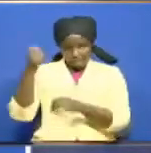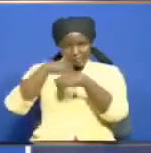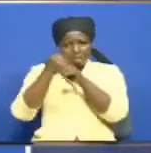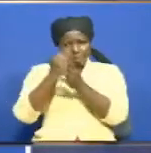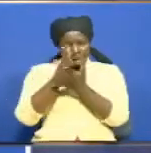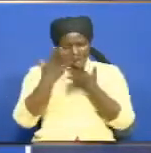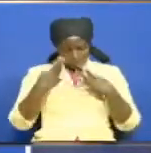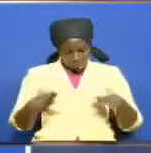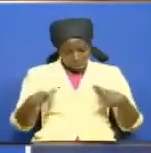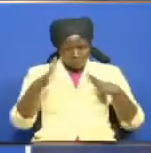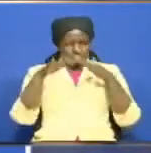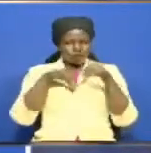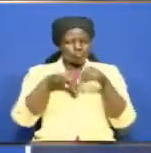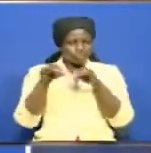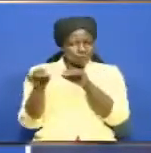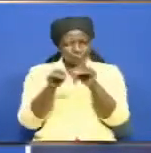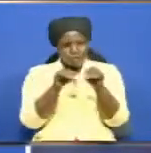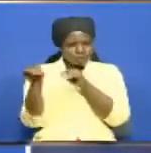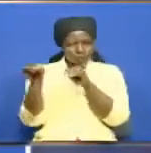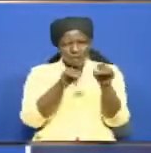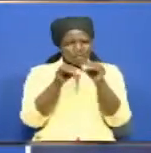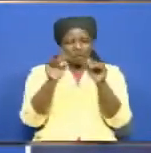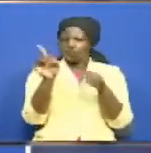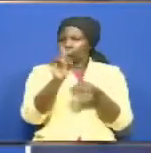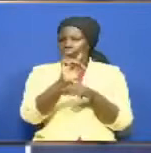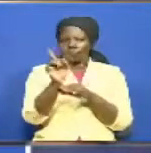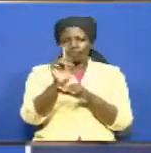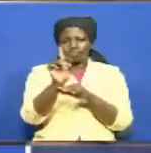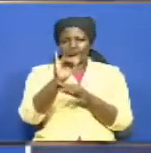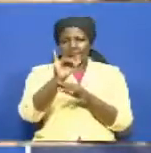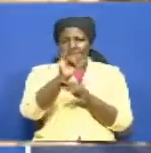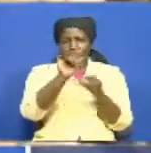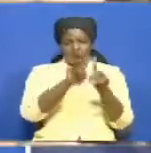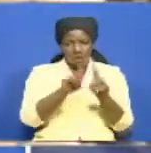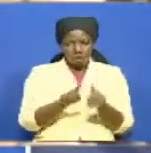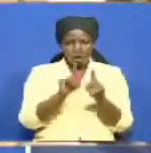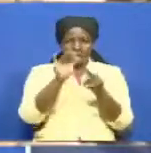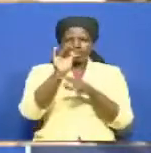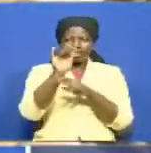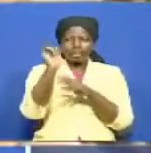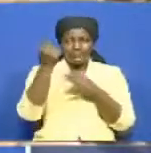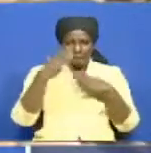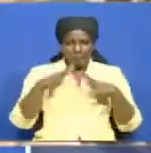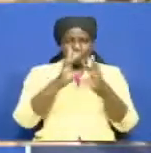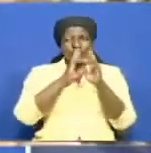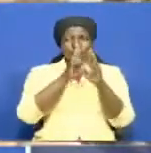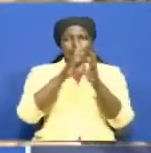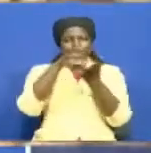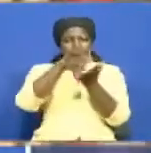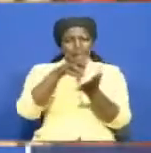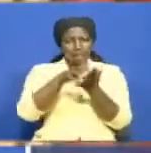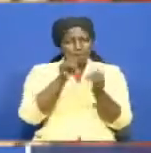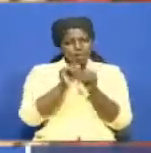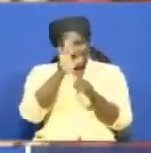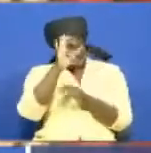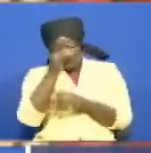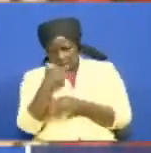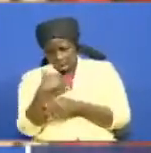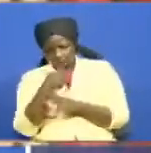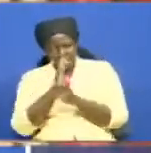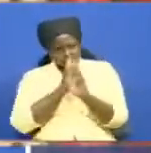into and out of the zoned area. Inspekta Jenerali pia amewataka Wakenya kuripoti visa vinavyotiliwa shaka kwa